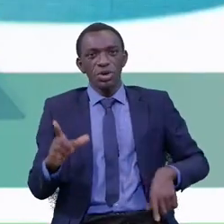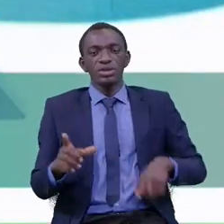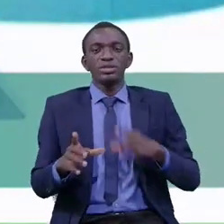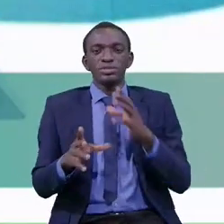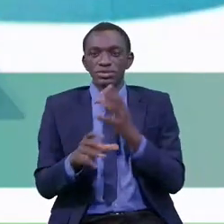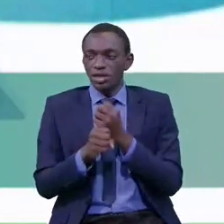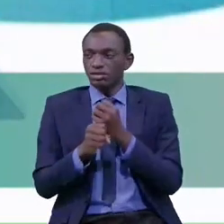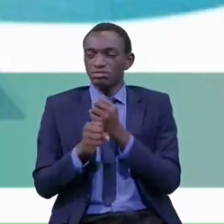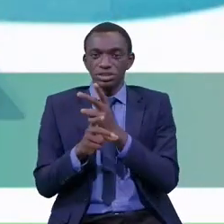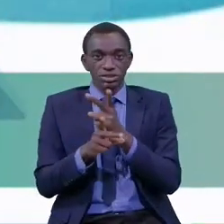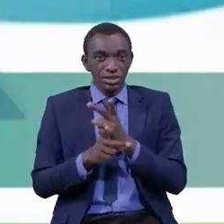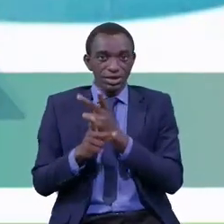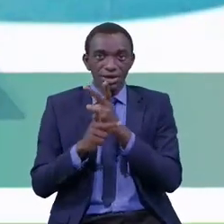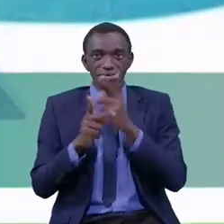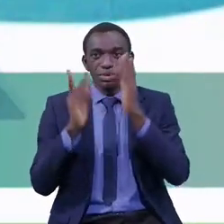cela. Veille dessus.